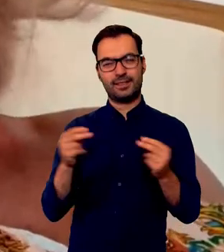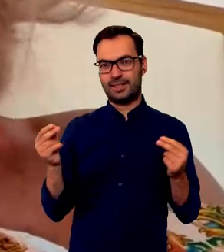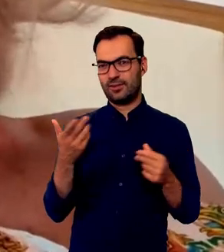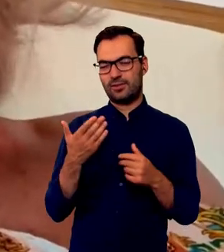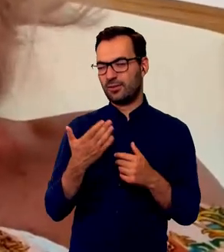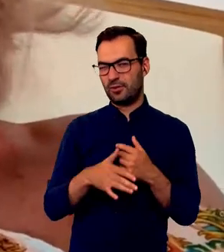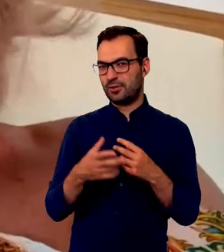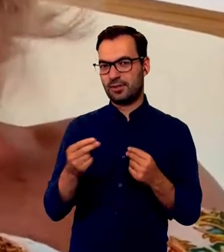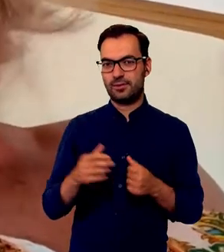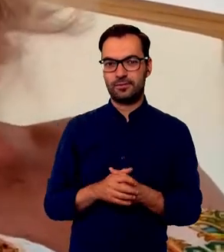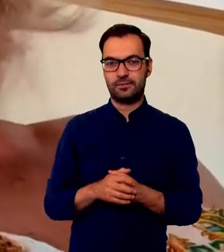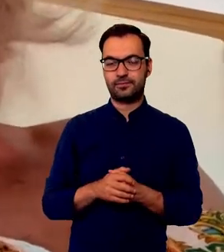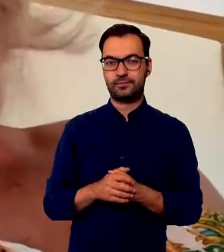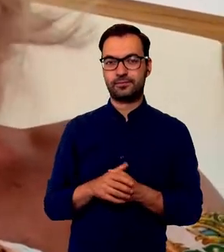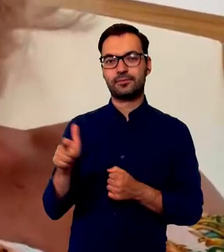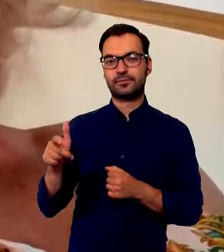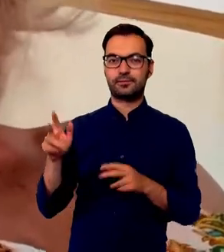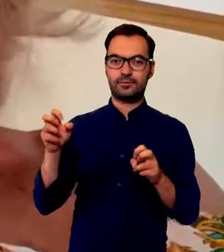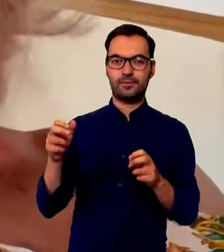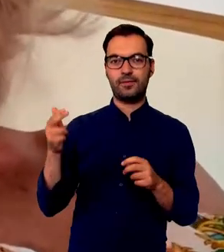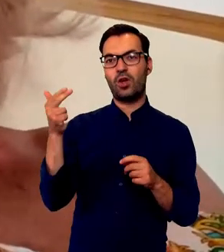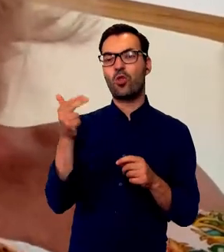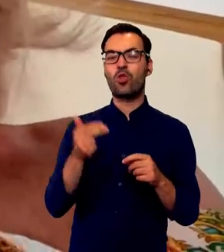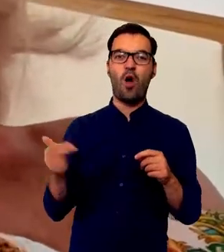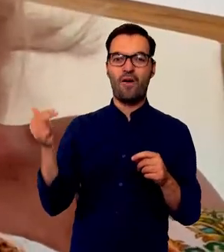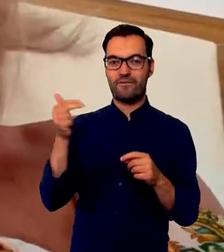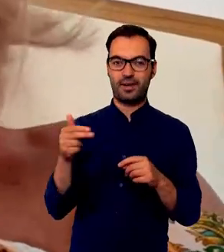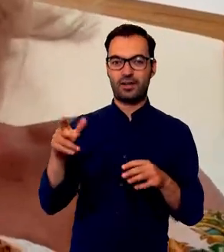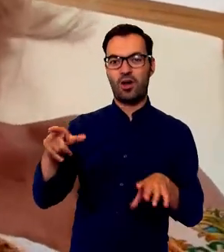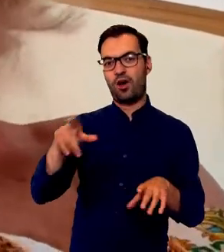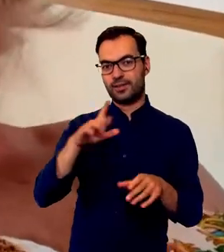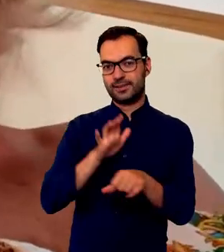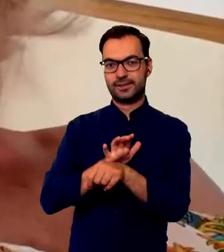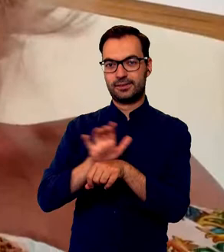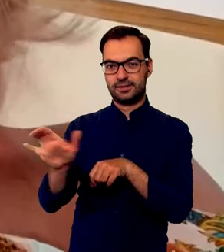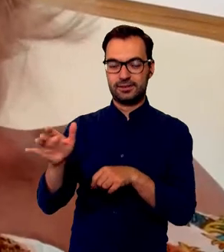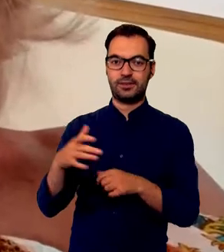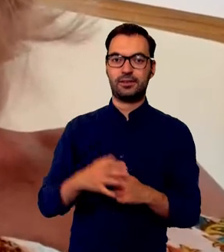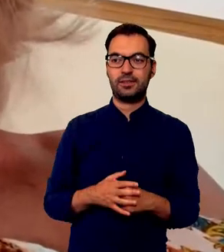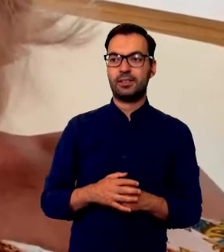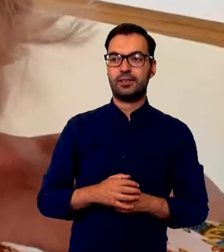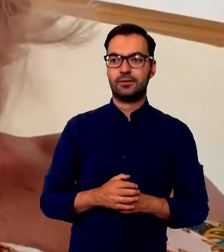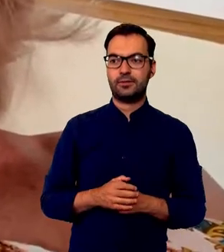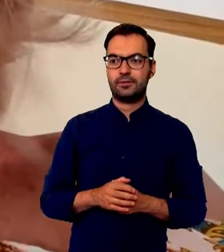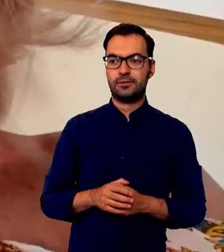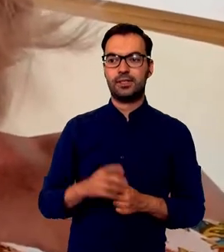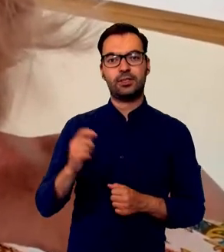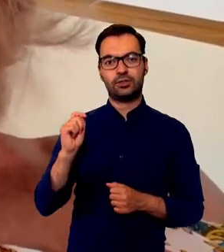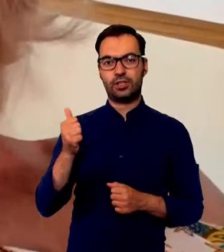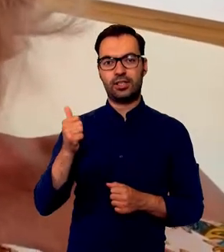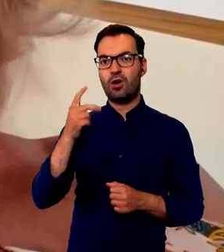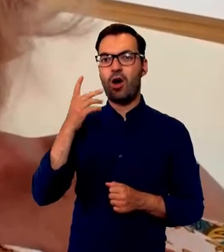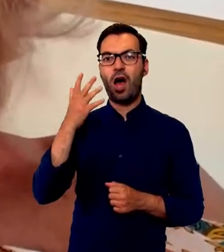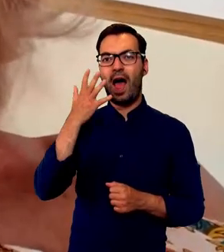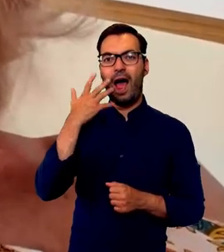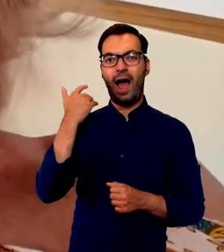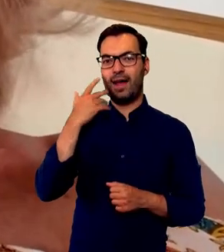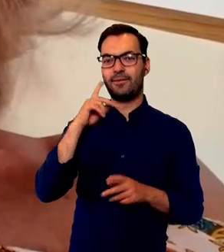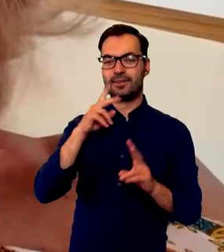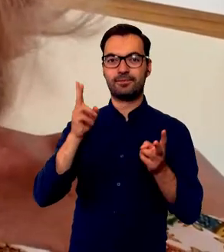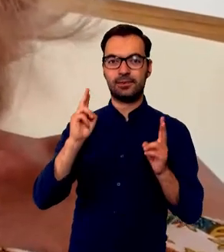dostarcza ten towar, gorący towar, bardzo rzadko kiedy Arabowie zajmują